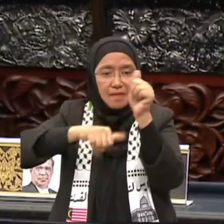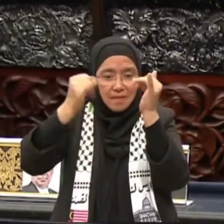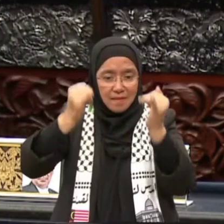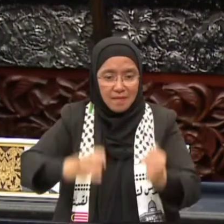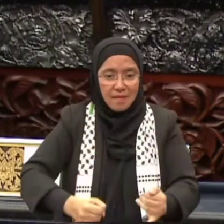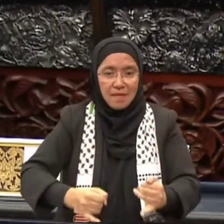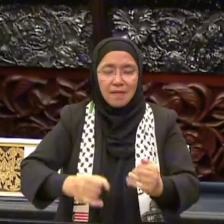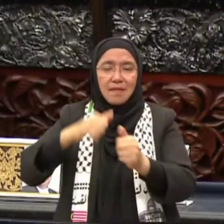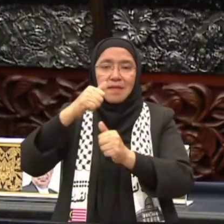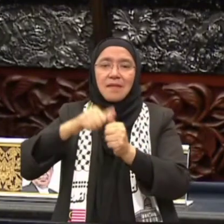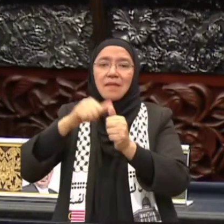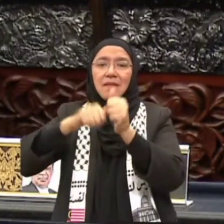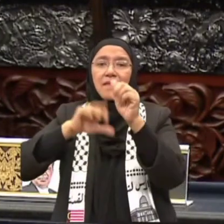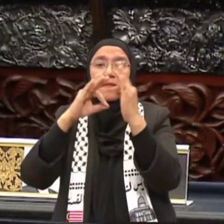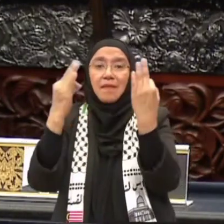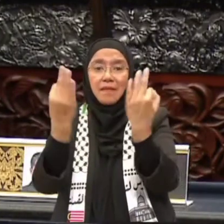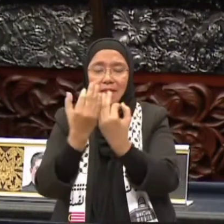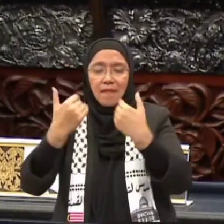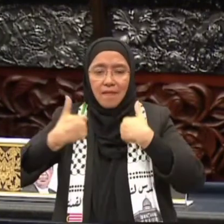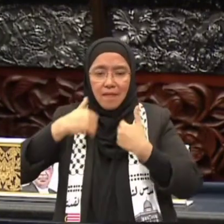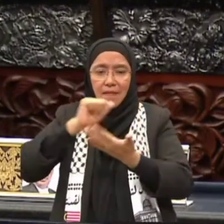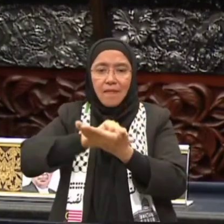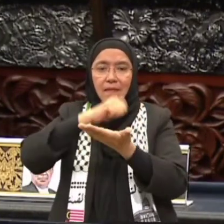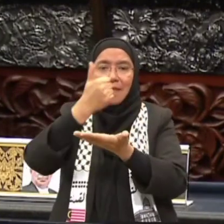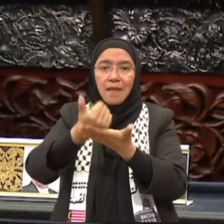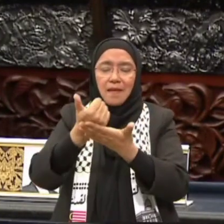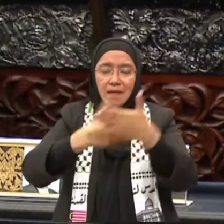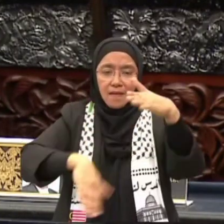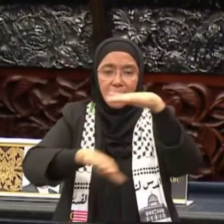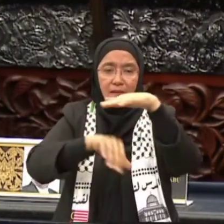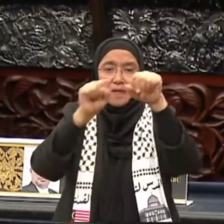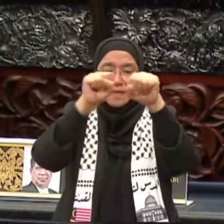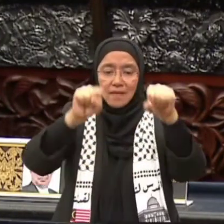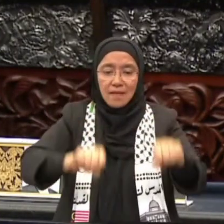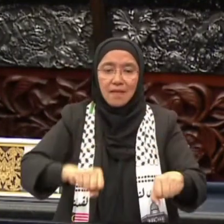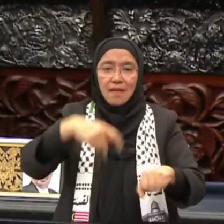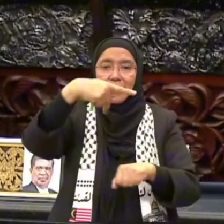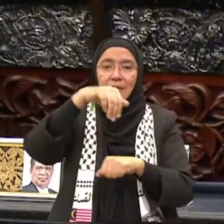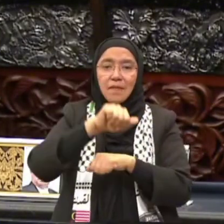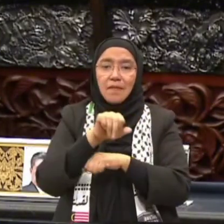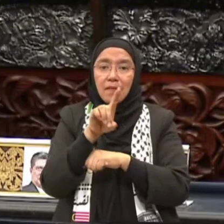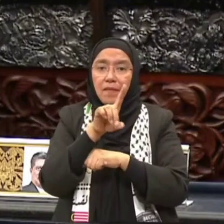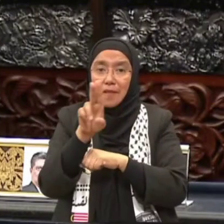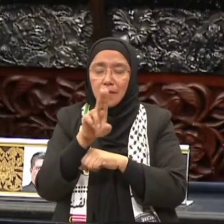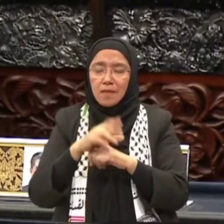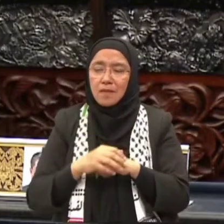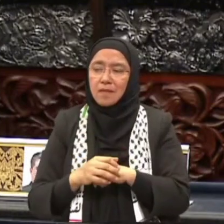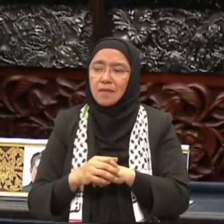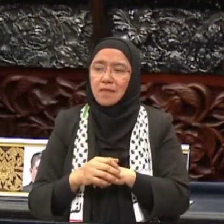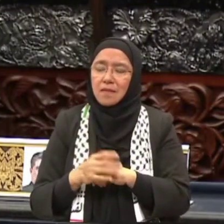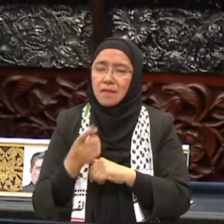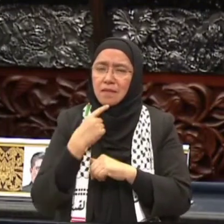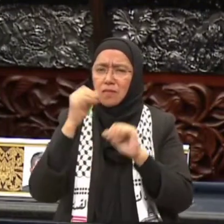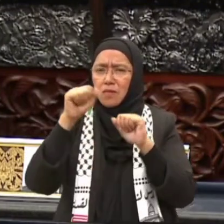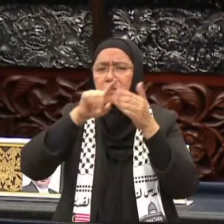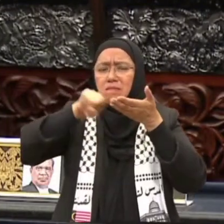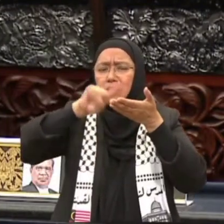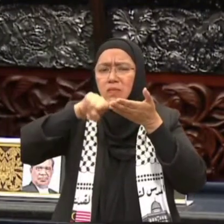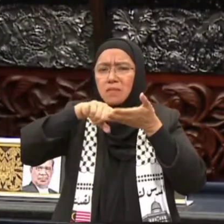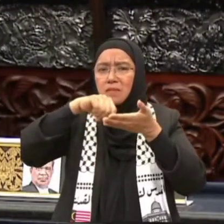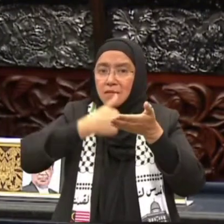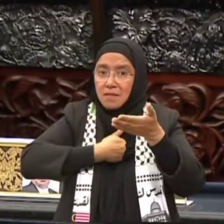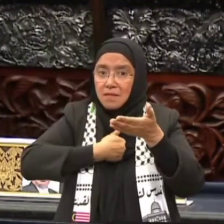di sistem PADU. Maka mereka boleh semak sendiri berapa kelayakan dia, berapa belanja